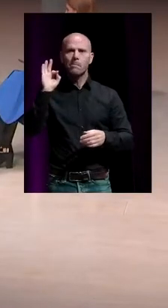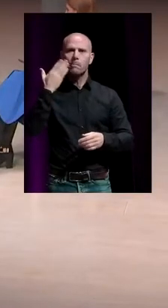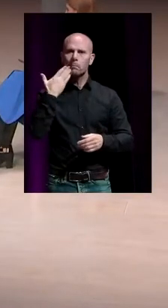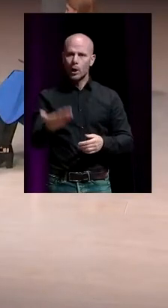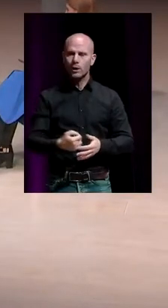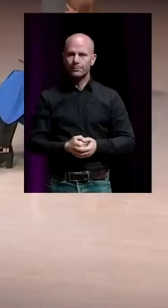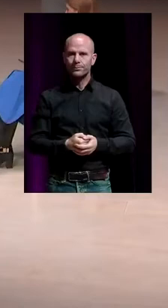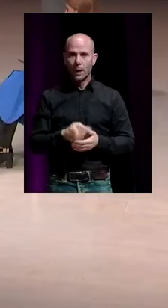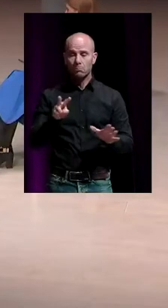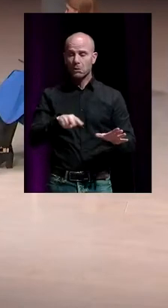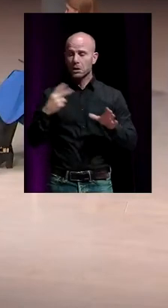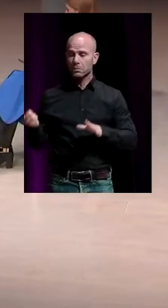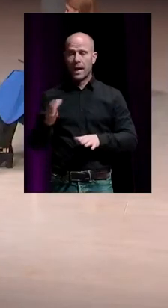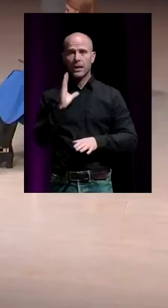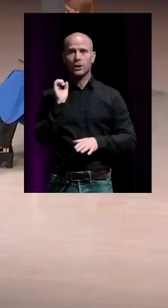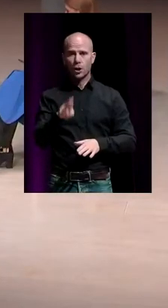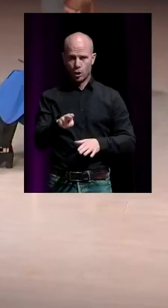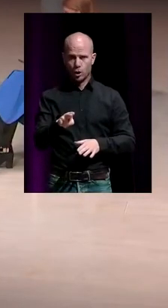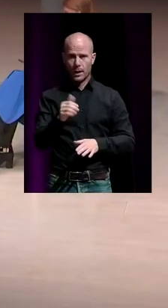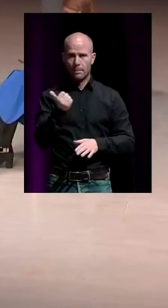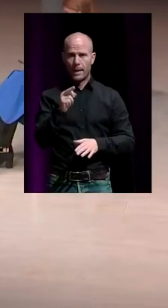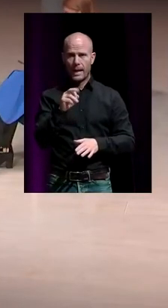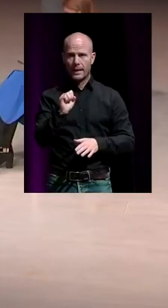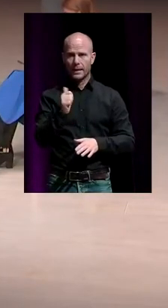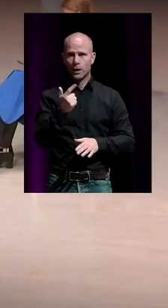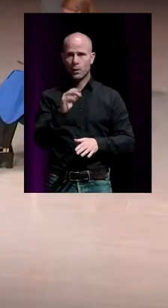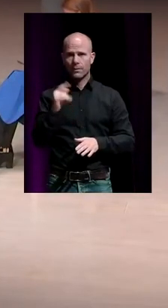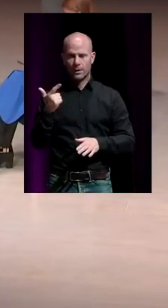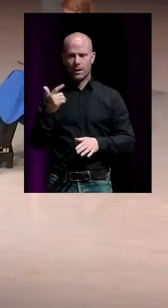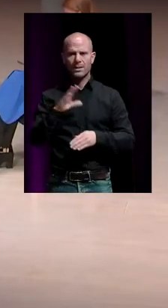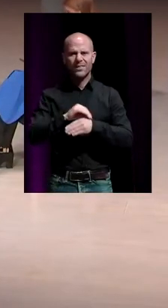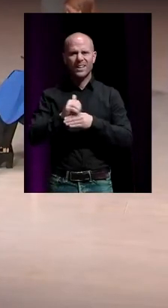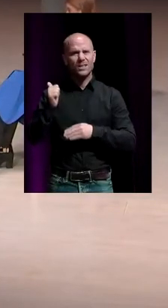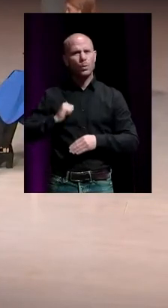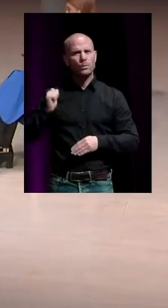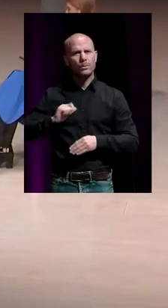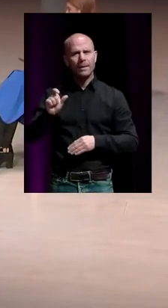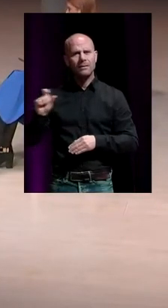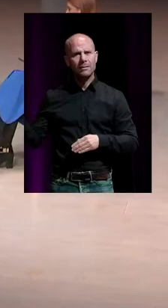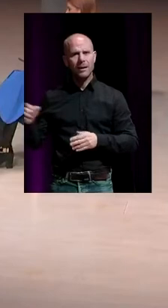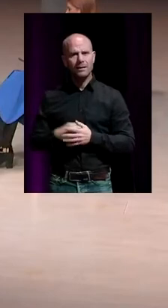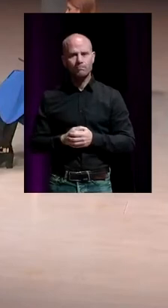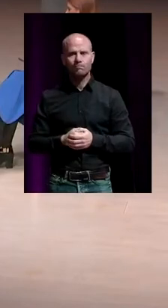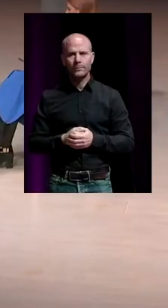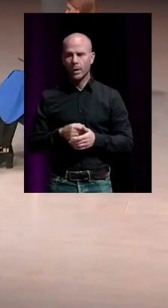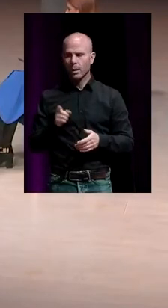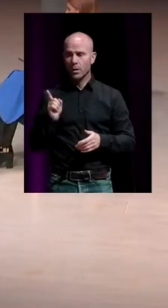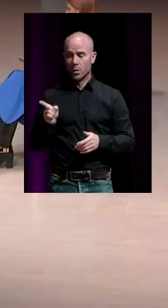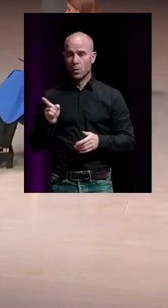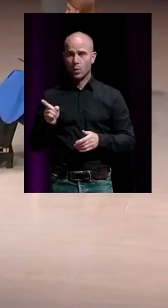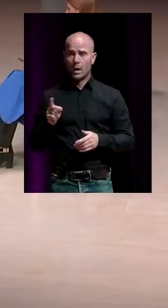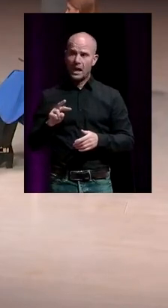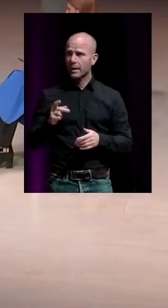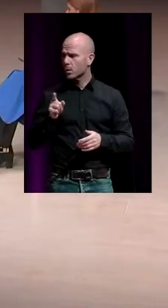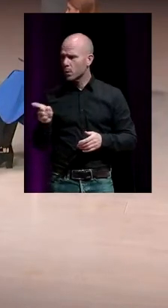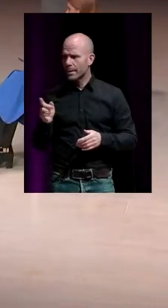Då vänder jag mig till Jan Bergtoft, Sveriges konsumenter. Och vad kan jag säga, du hade en, eller du,